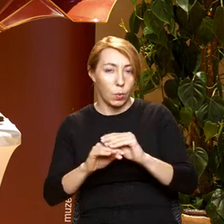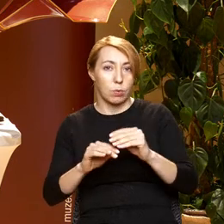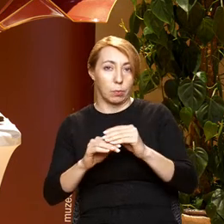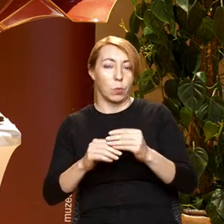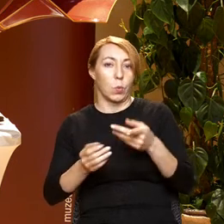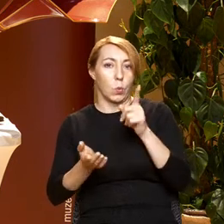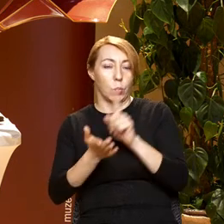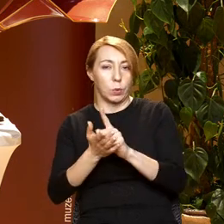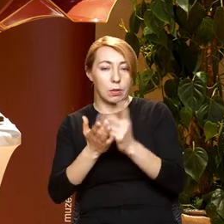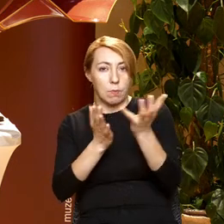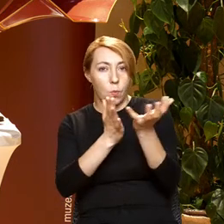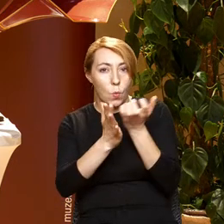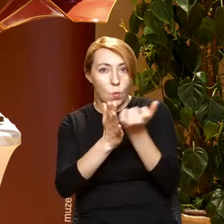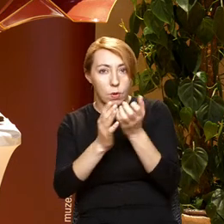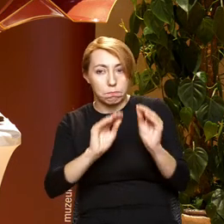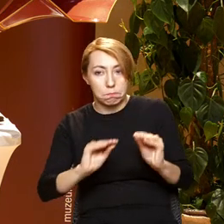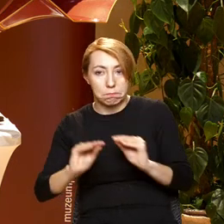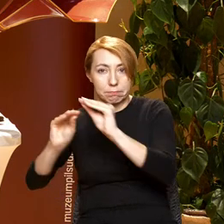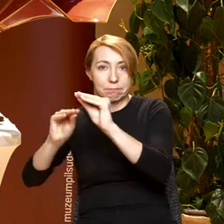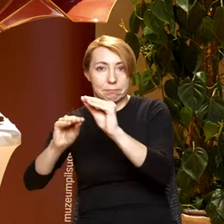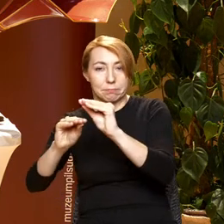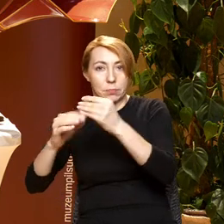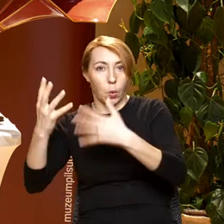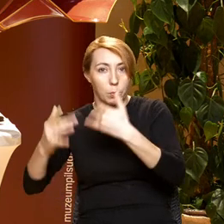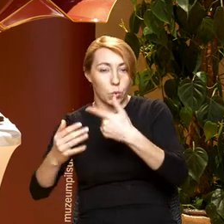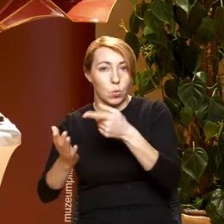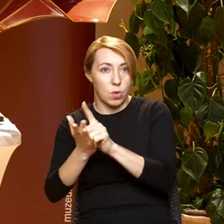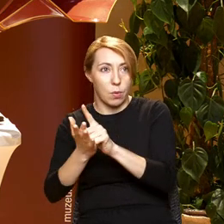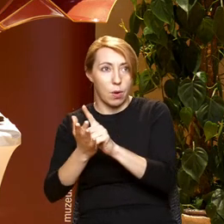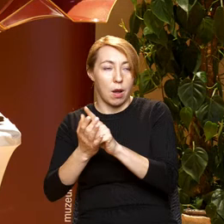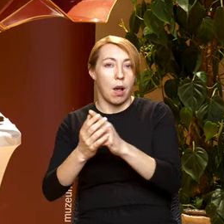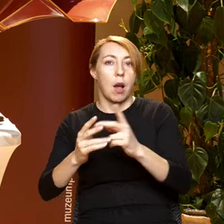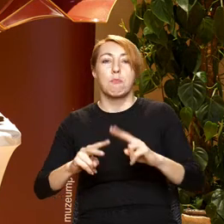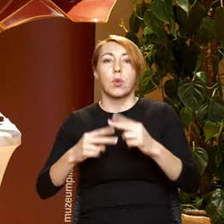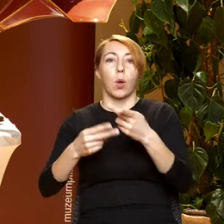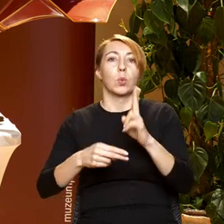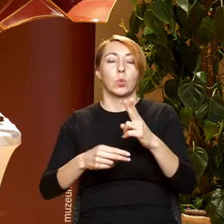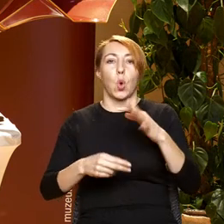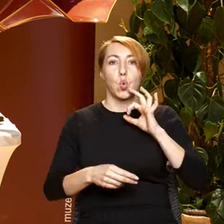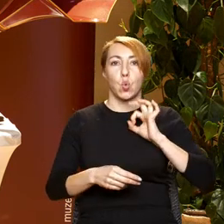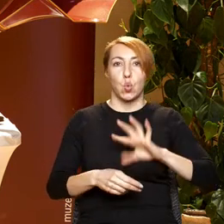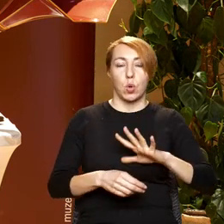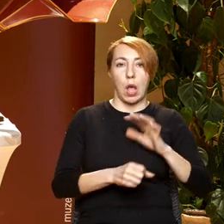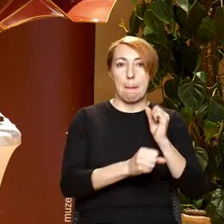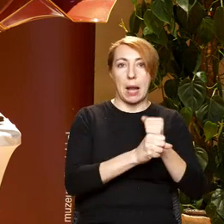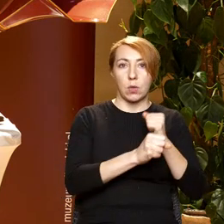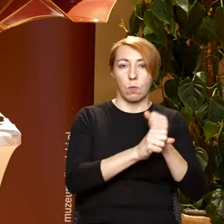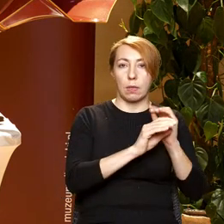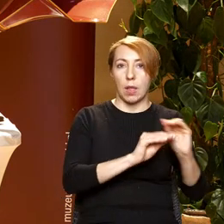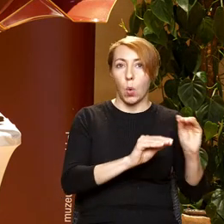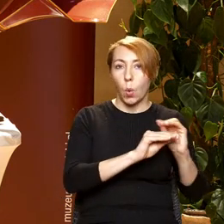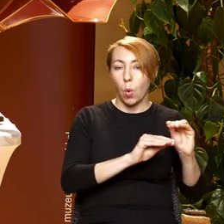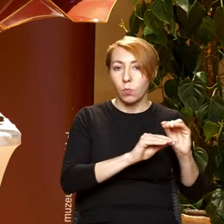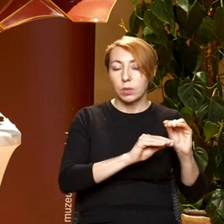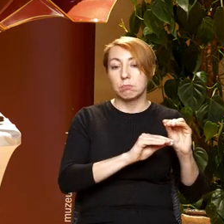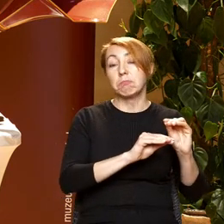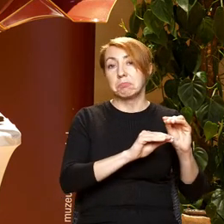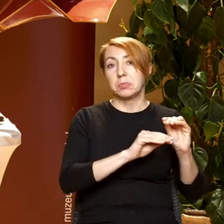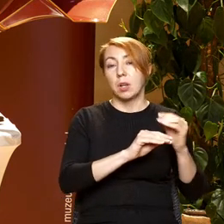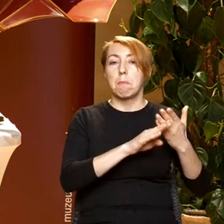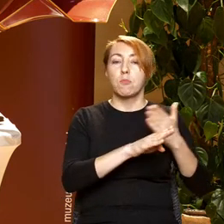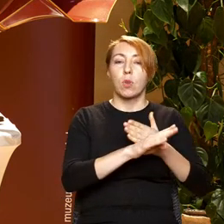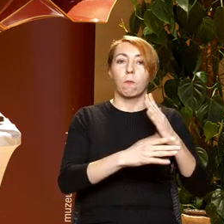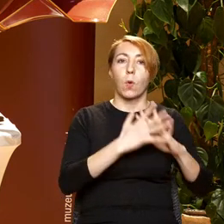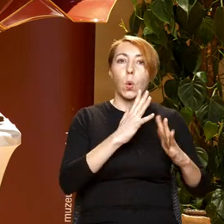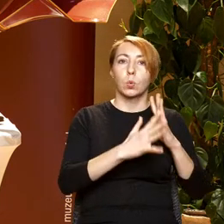zostało zgranych, a dostarczyła je bodajże córka pracownika naukowego, który przed